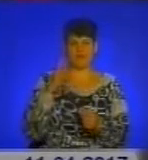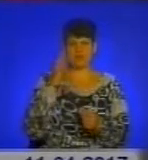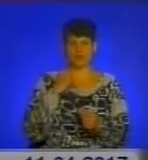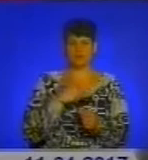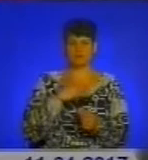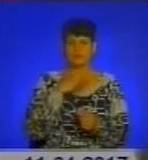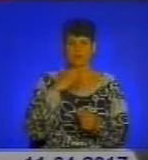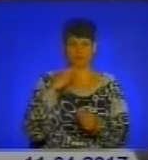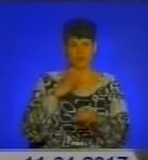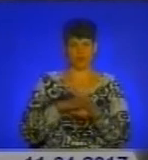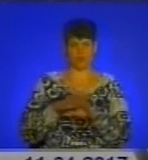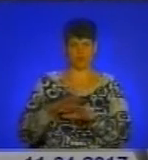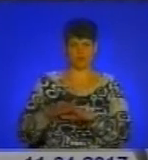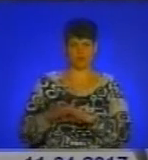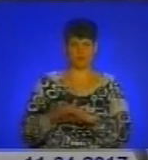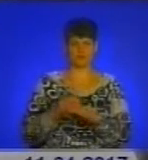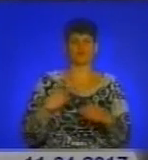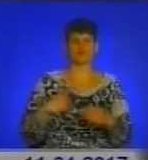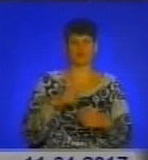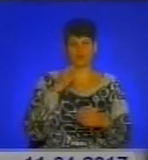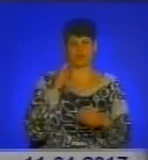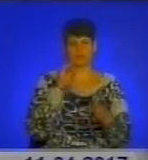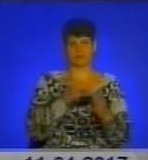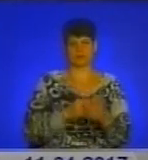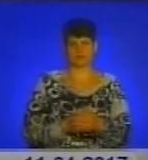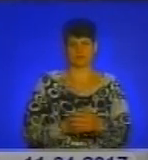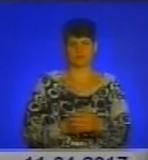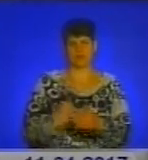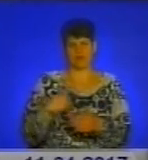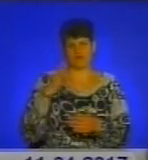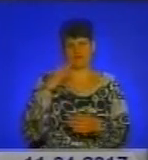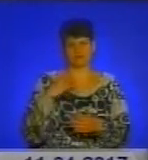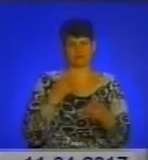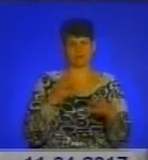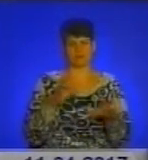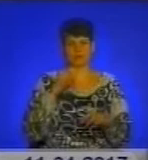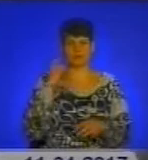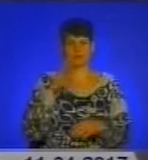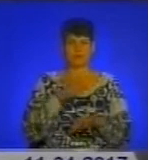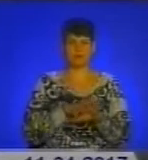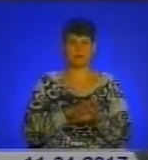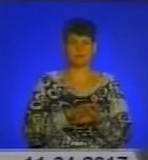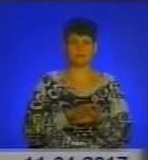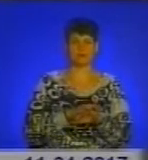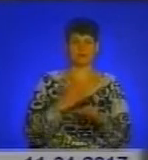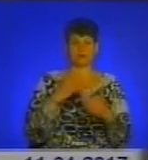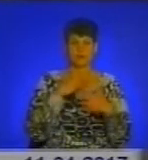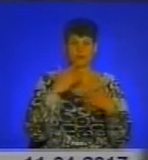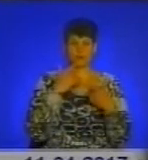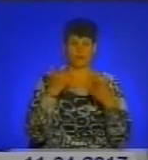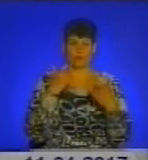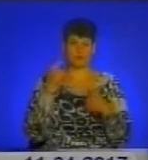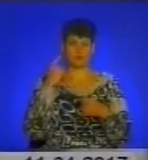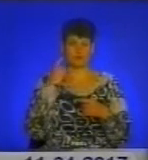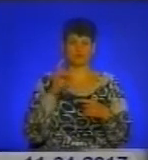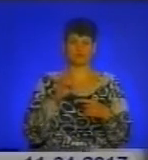банків, щоб був ще російський. Тому я вважаю, що ми можемо вийти обійтися без російських. Звичайно, я чув багато інформації, що